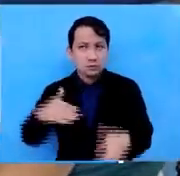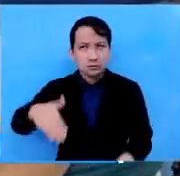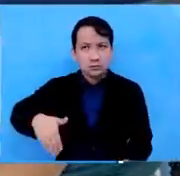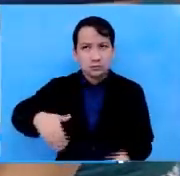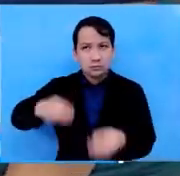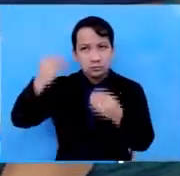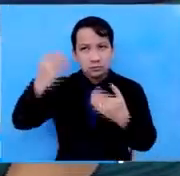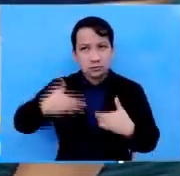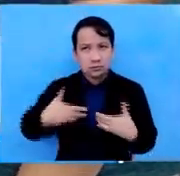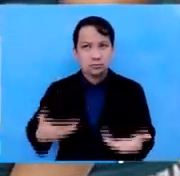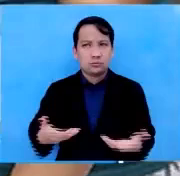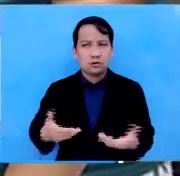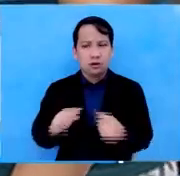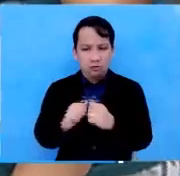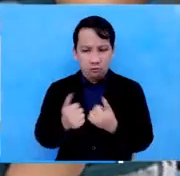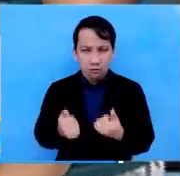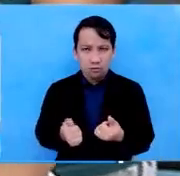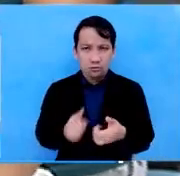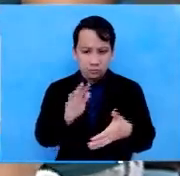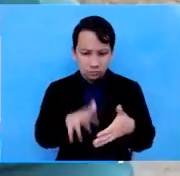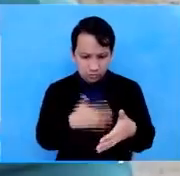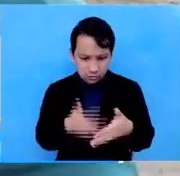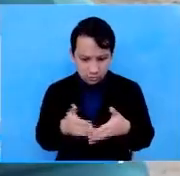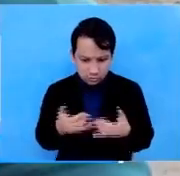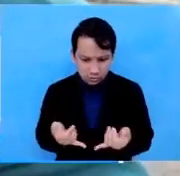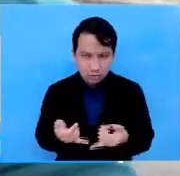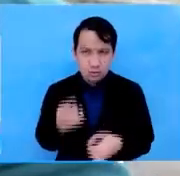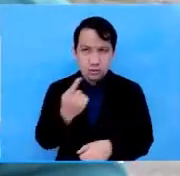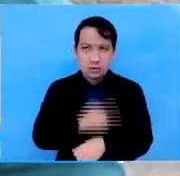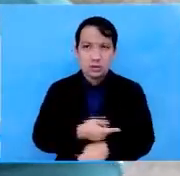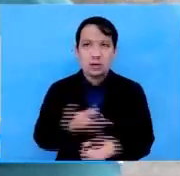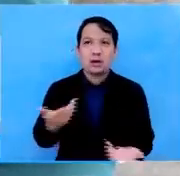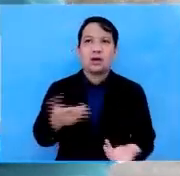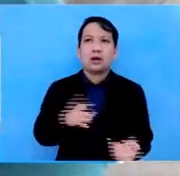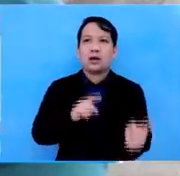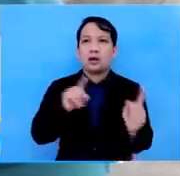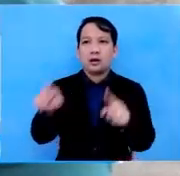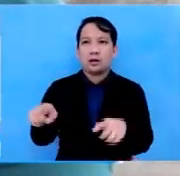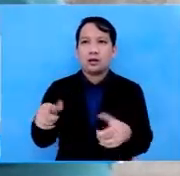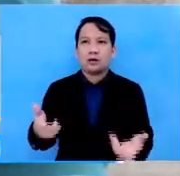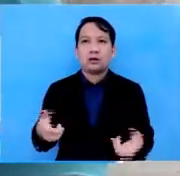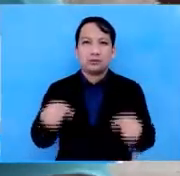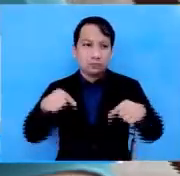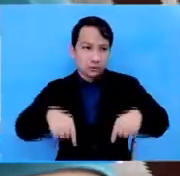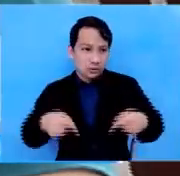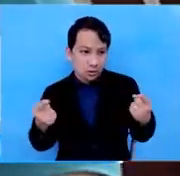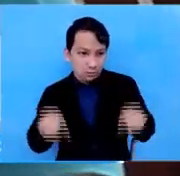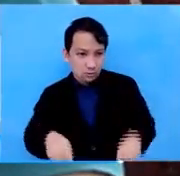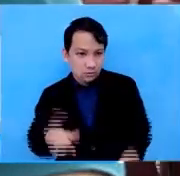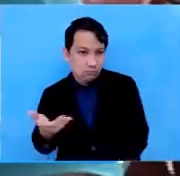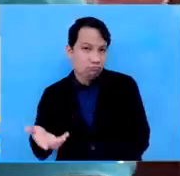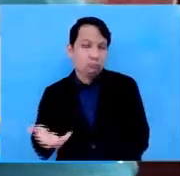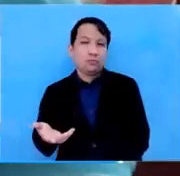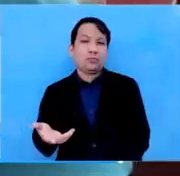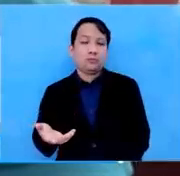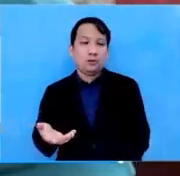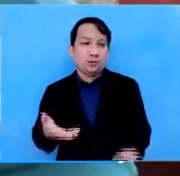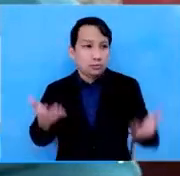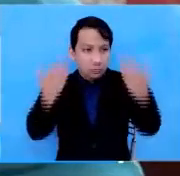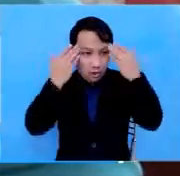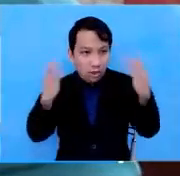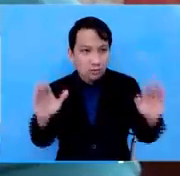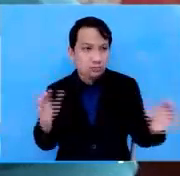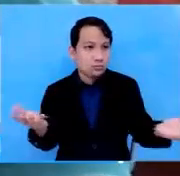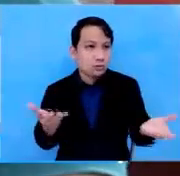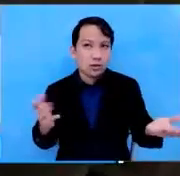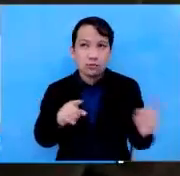ba ito? Sabi ko, schedule ko ngayong araw. Saan naman po ako pupunta? Dahil ganito nga nangyari. Hindi ko po alam kung saan pa ako